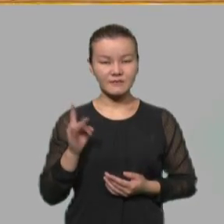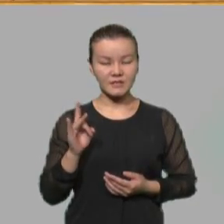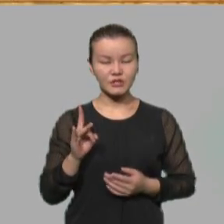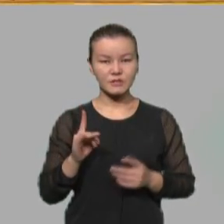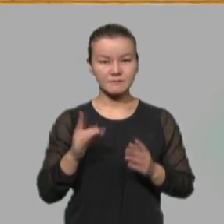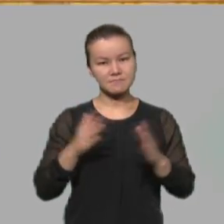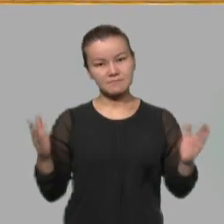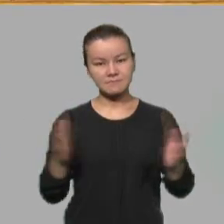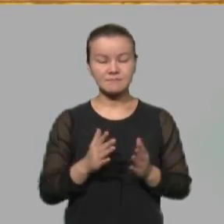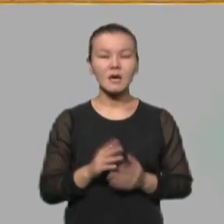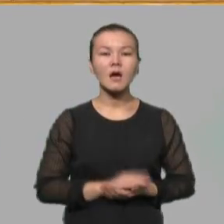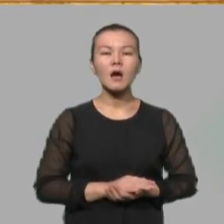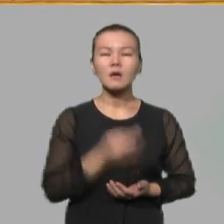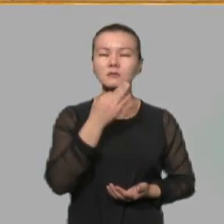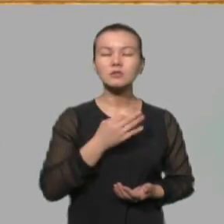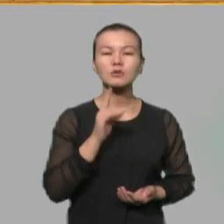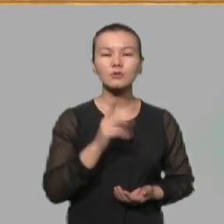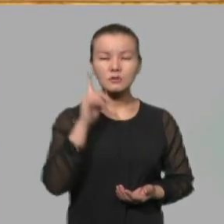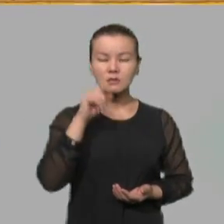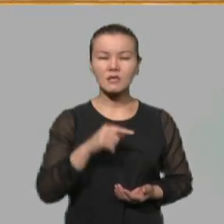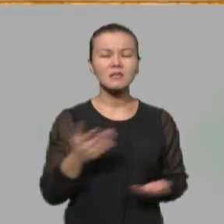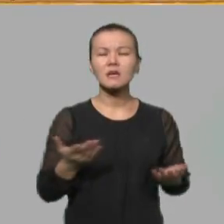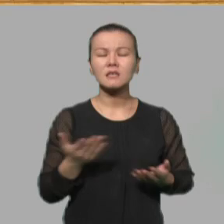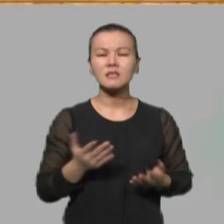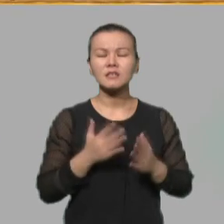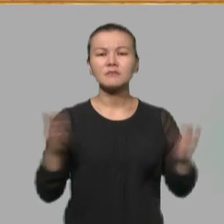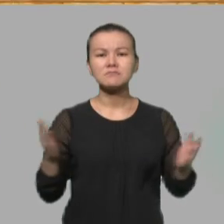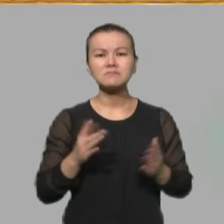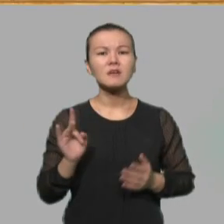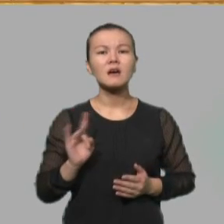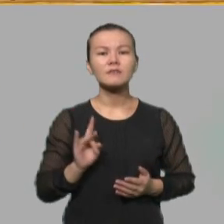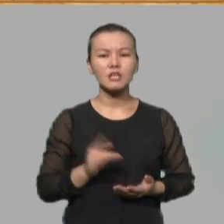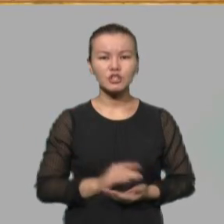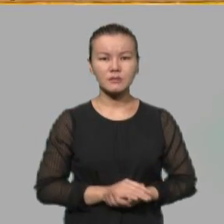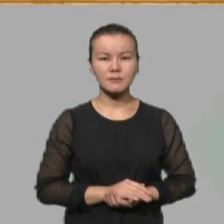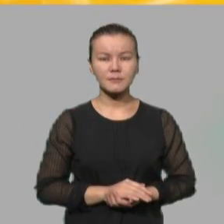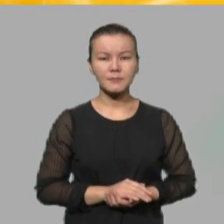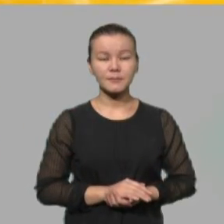Скажите, а кто знает, какие величины?